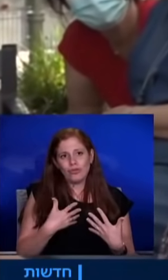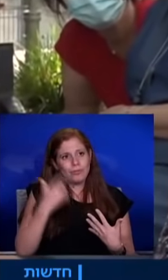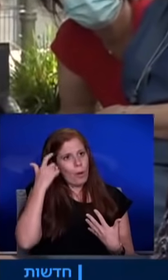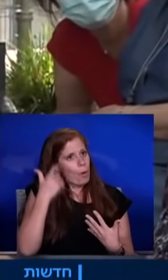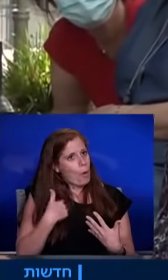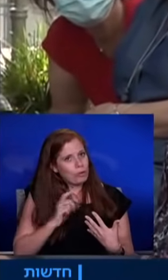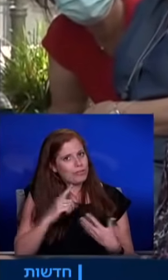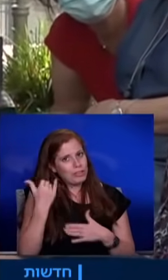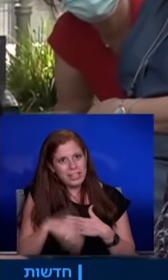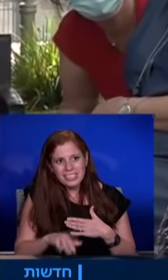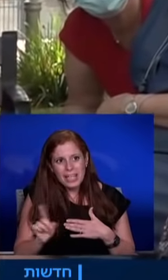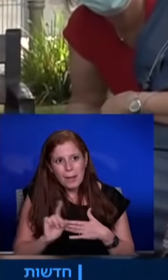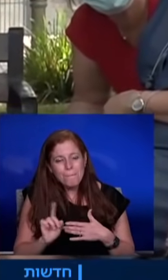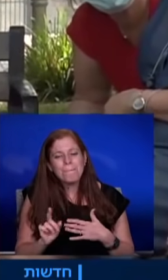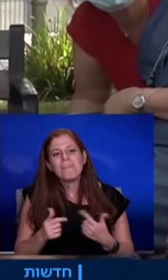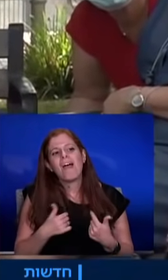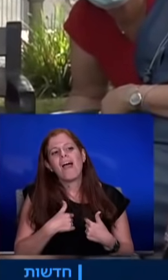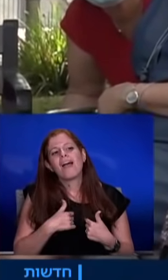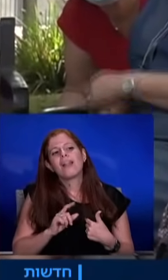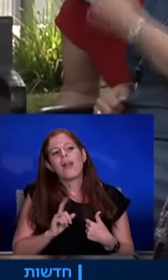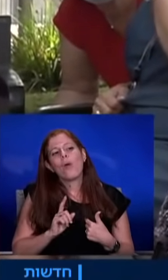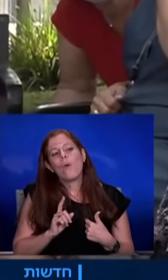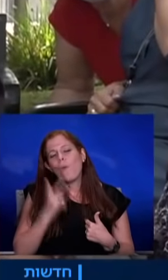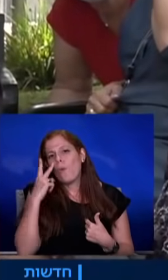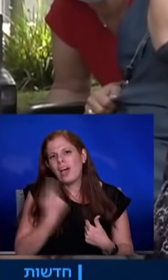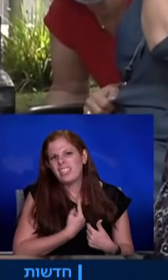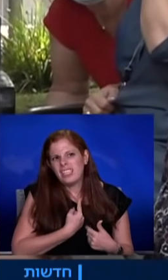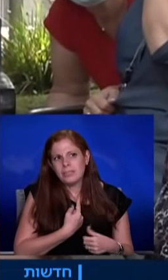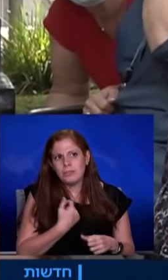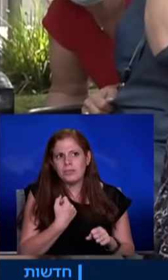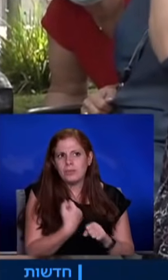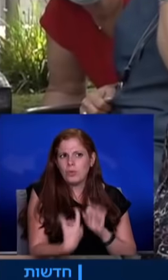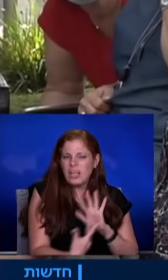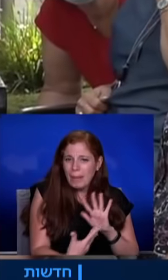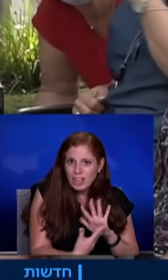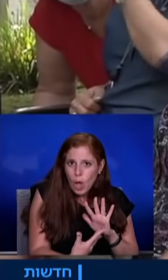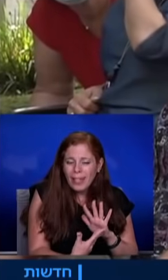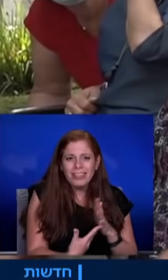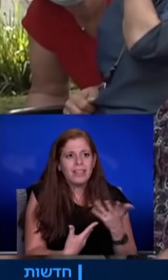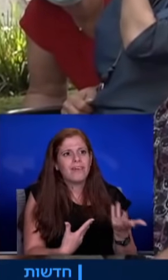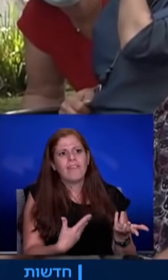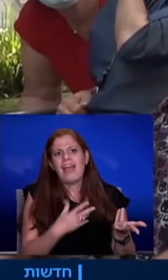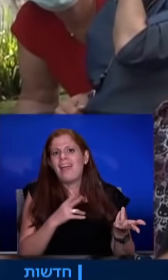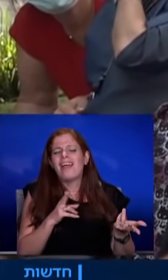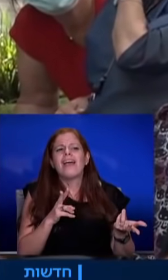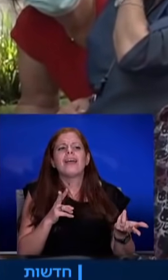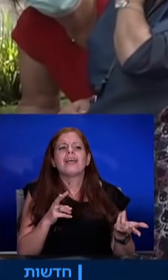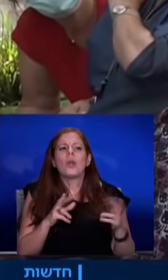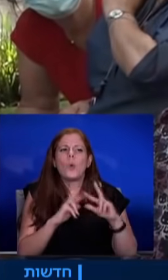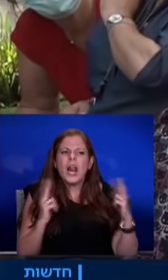אסיים. אני לא ראיתי את עצמי עושה בחינות, וכאילו כל